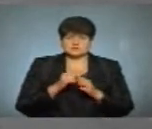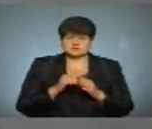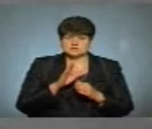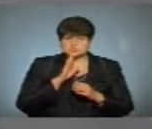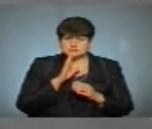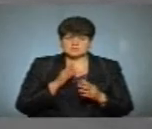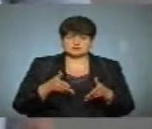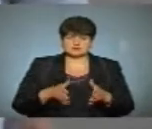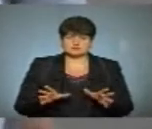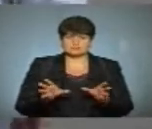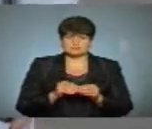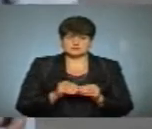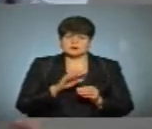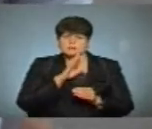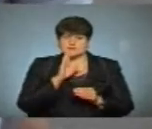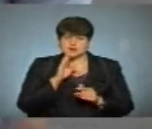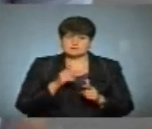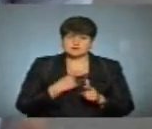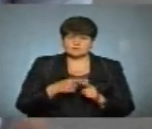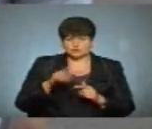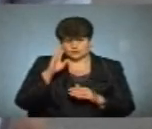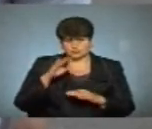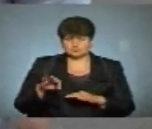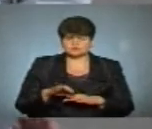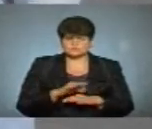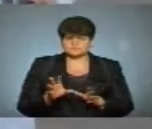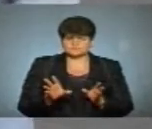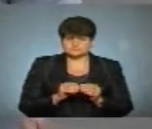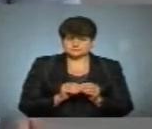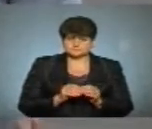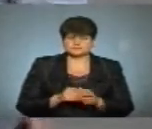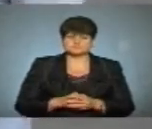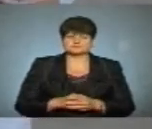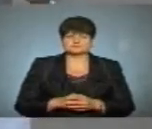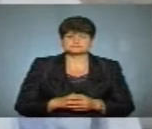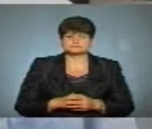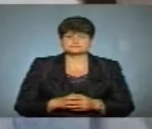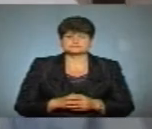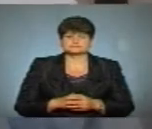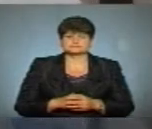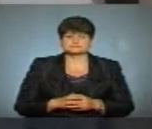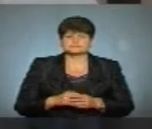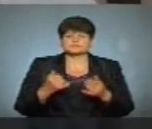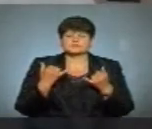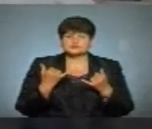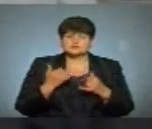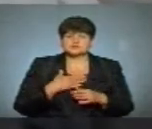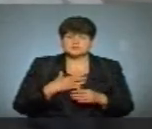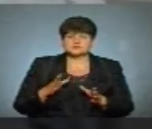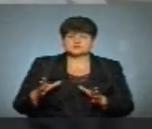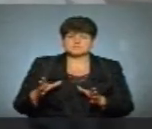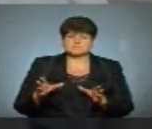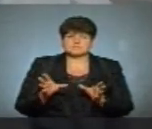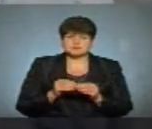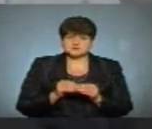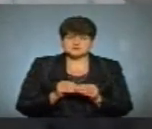у присутності чоловіка або мами, каже виконувачка обов'язків головного лікаря Надія Заріцька. Сьогодні наші партнерські палати